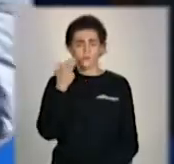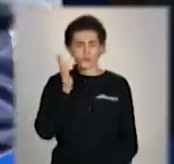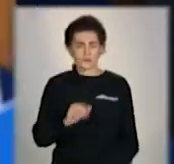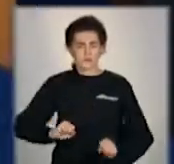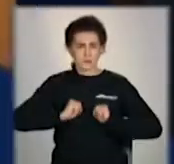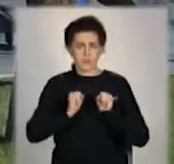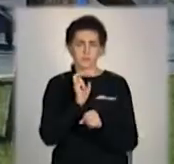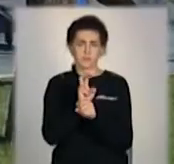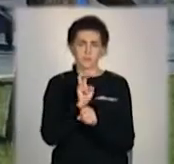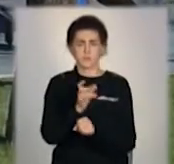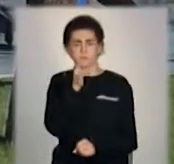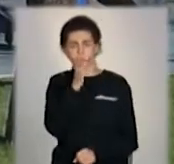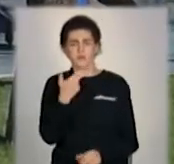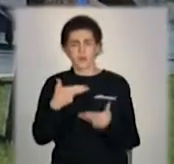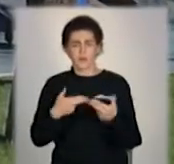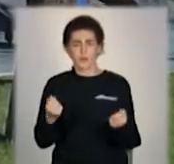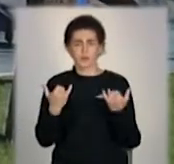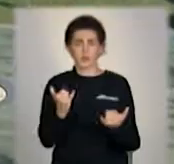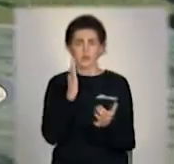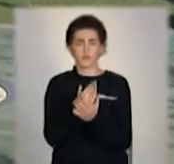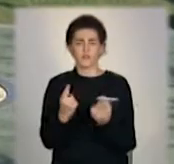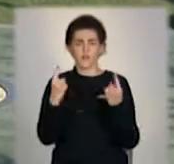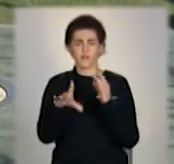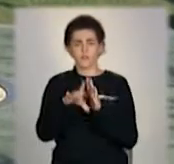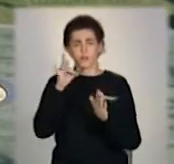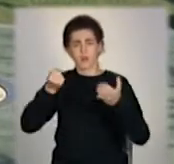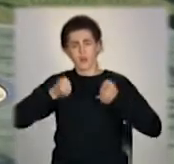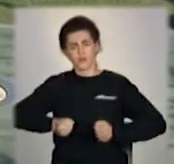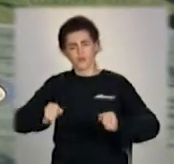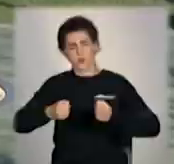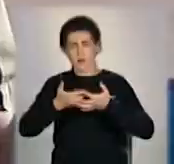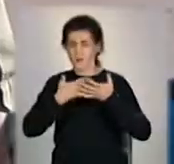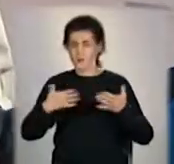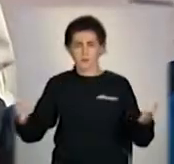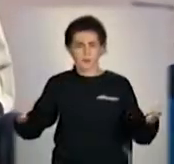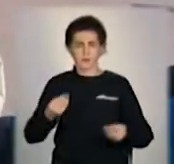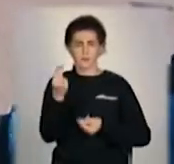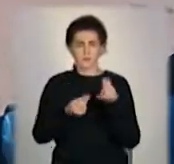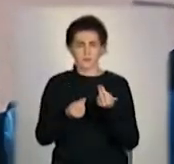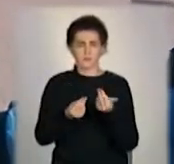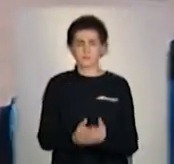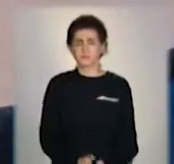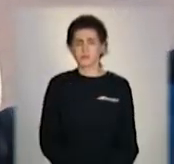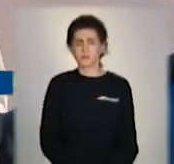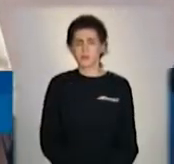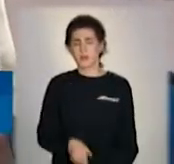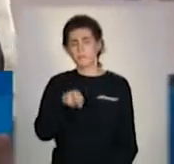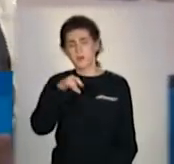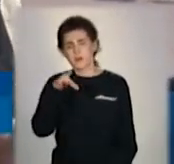щодня. Жартує, зараз у малечі є великий вибір гойдалок та атракціонів. В різні, в парк, на